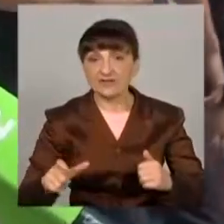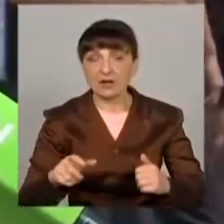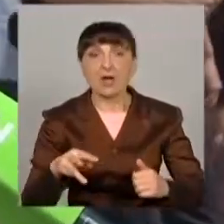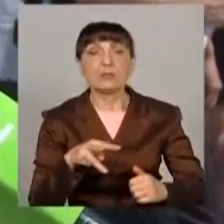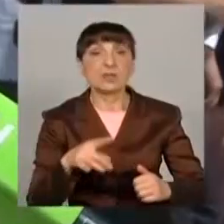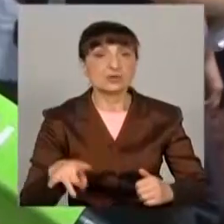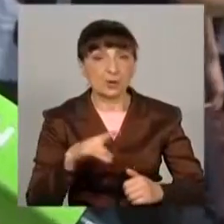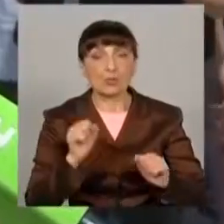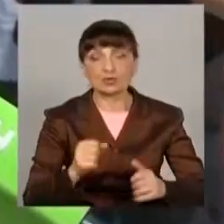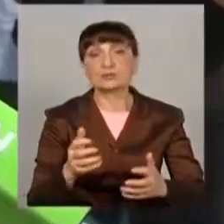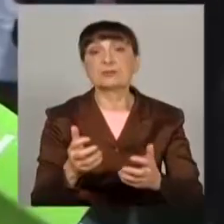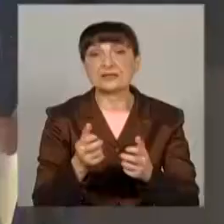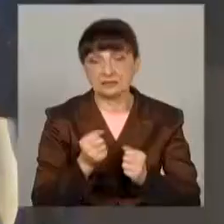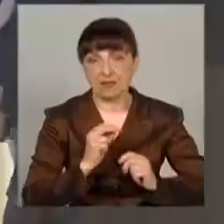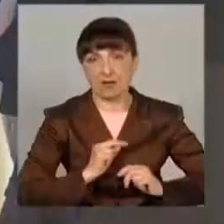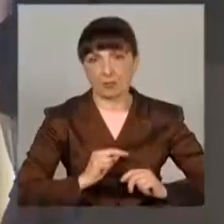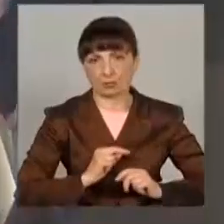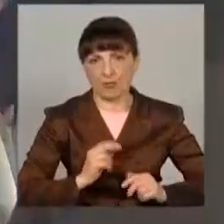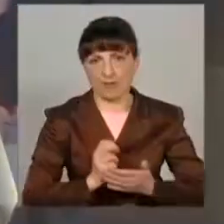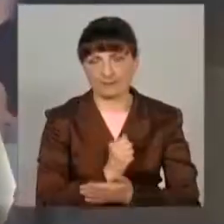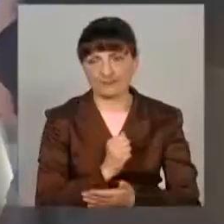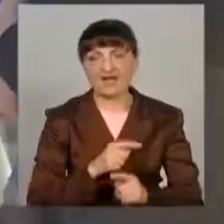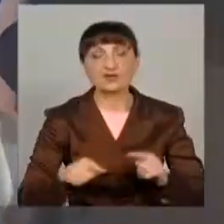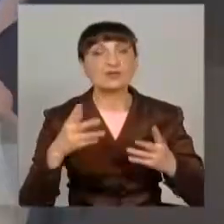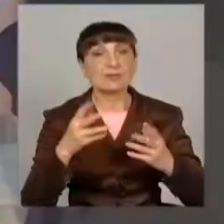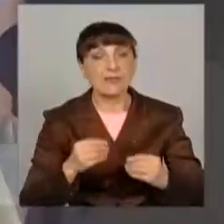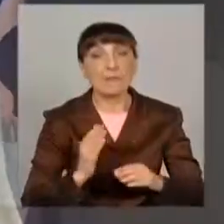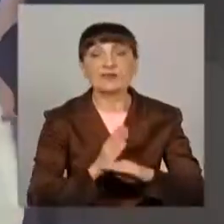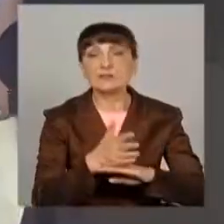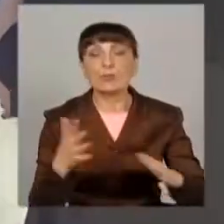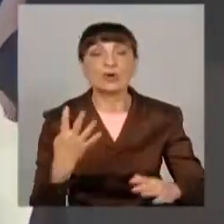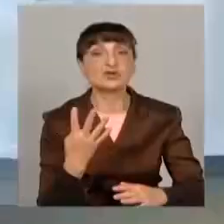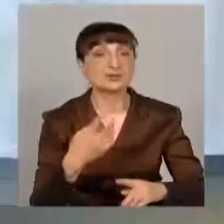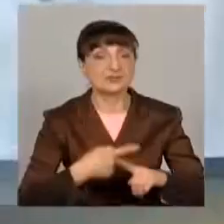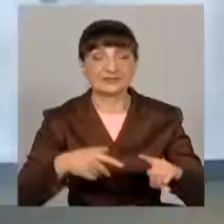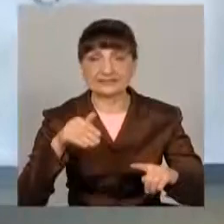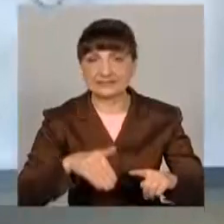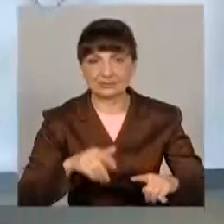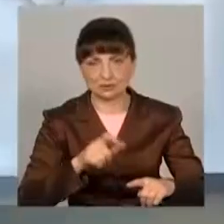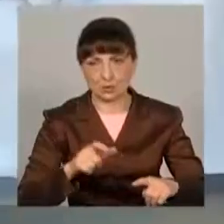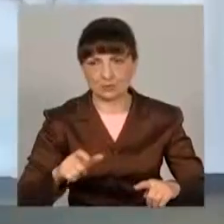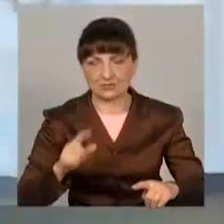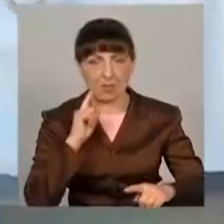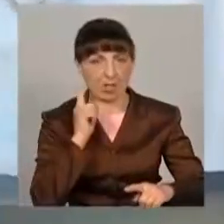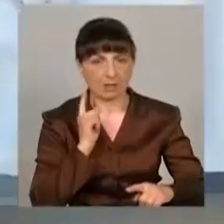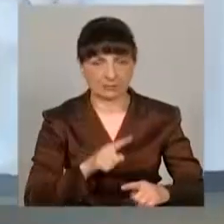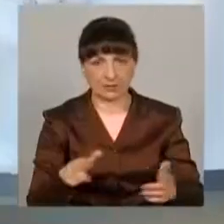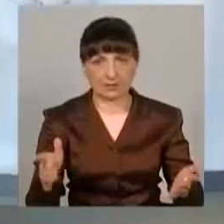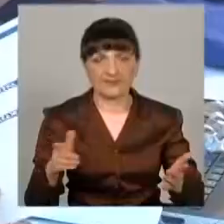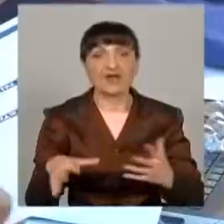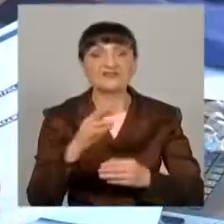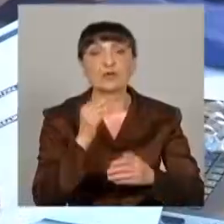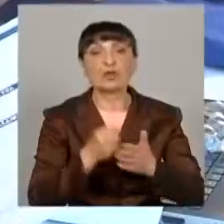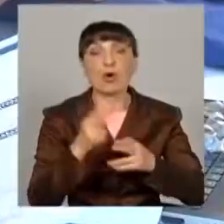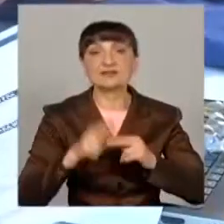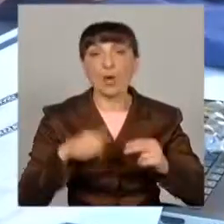может найти себе работу. В течение дня акцию посетили более 4500 безработных молодых людей. Всего до конца